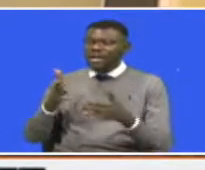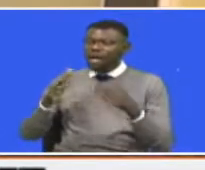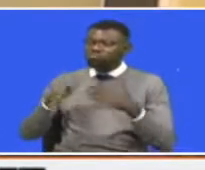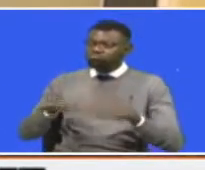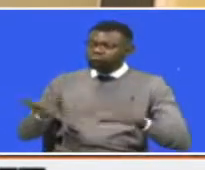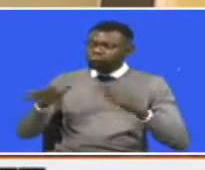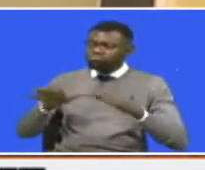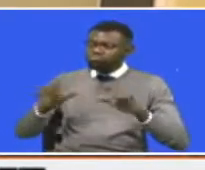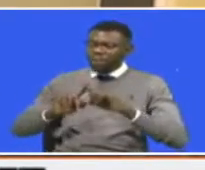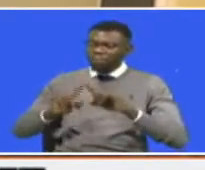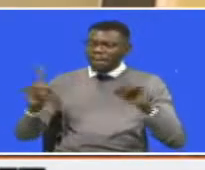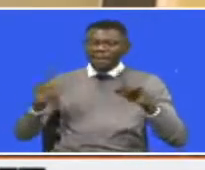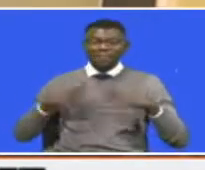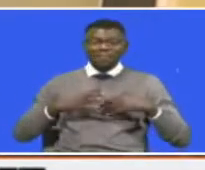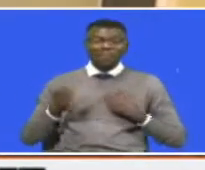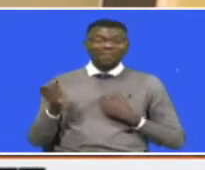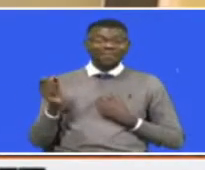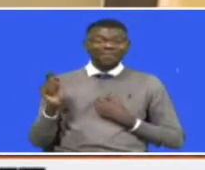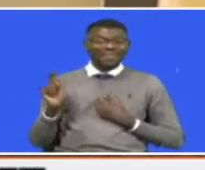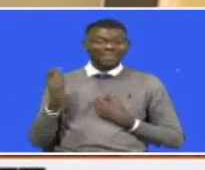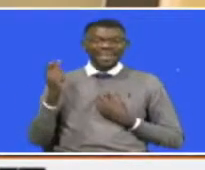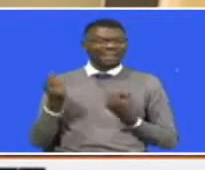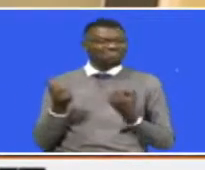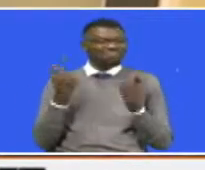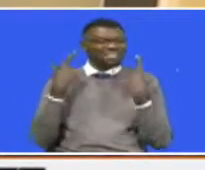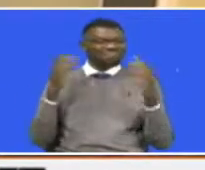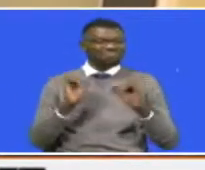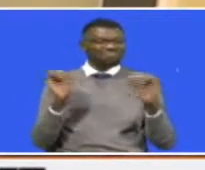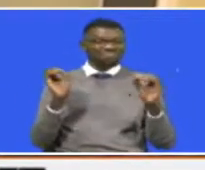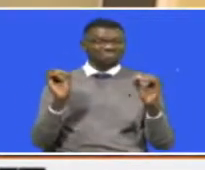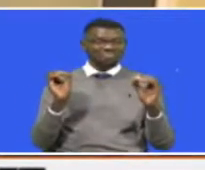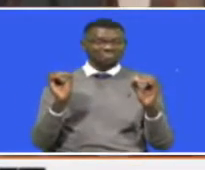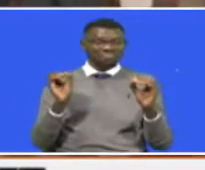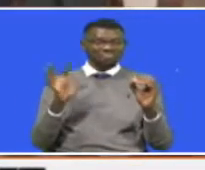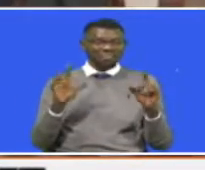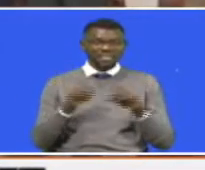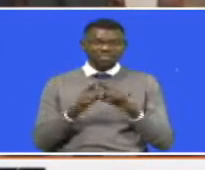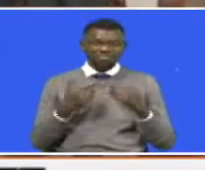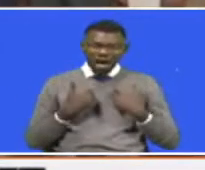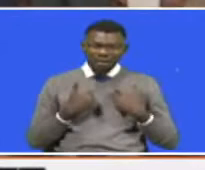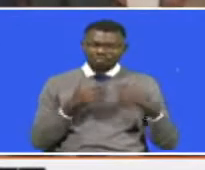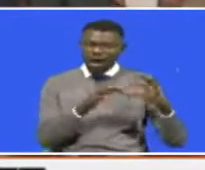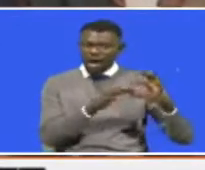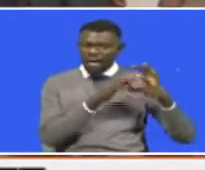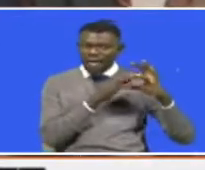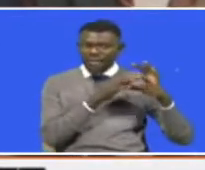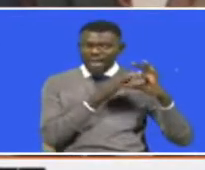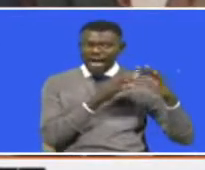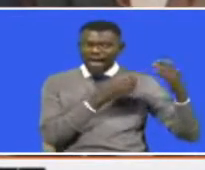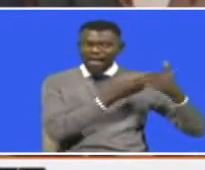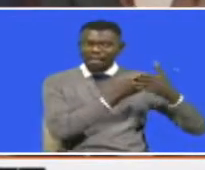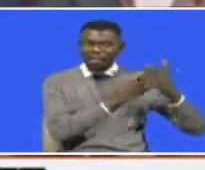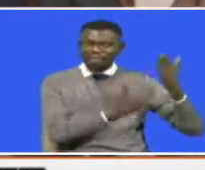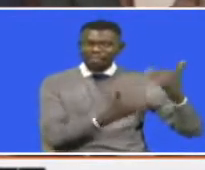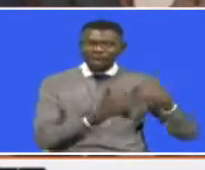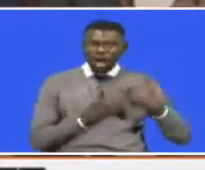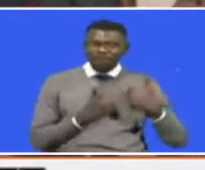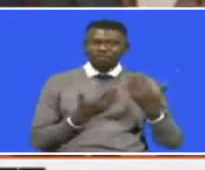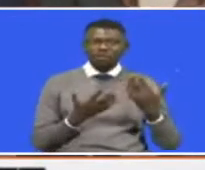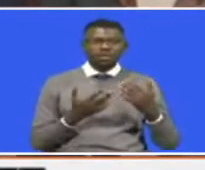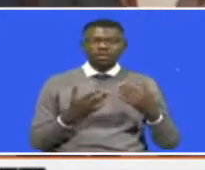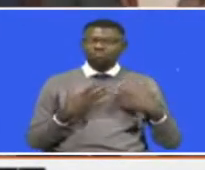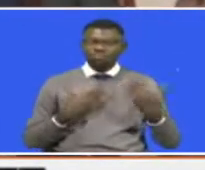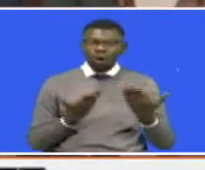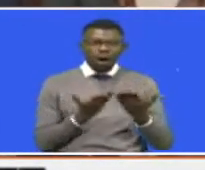wa Trans Nzoia pia wenyewe hawana habari. Kuna mambo mengi hata kuhusu mambo ya culture, tamaduni zetu mbalimbali, watu wetu pia